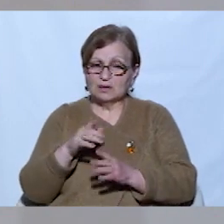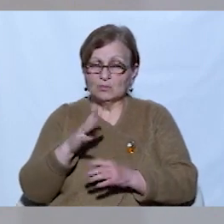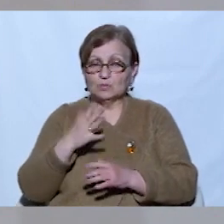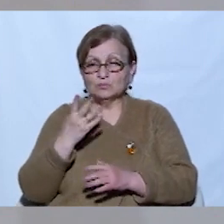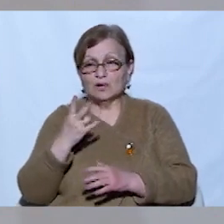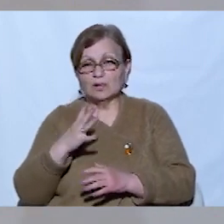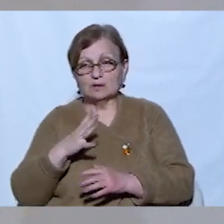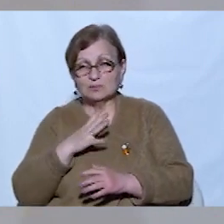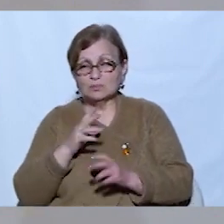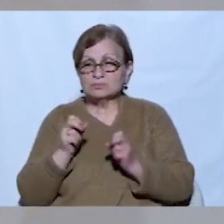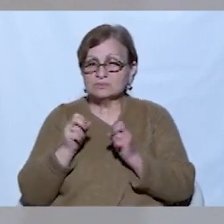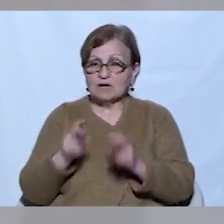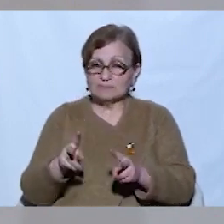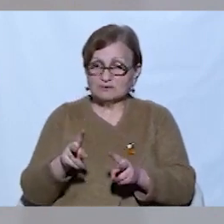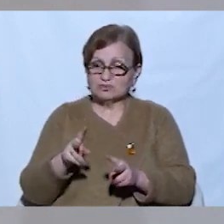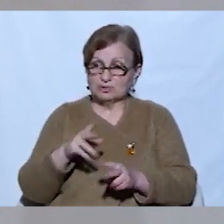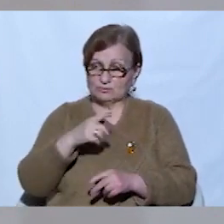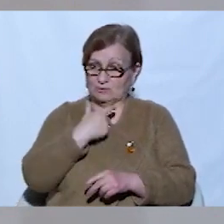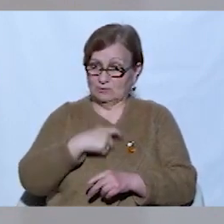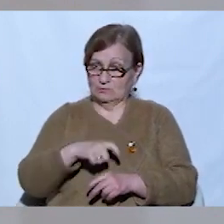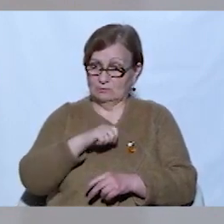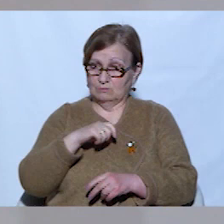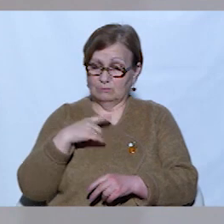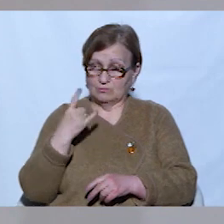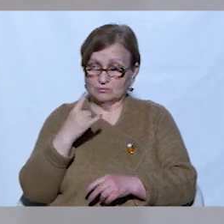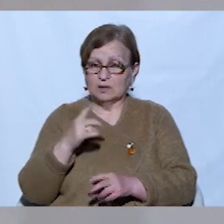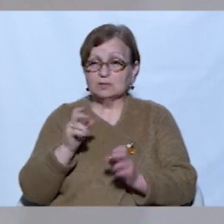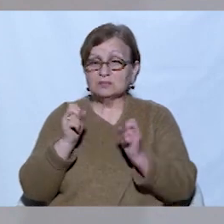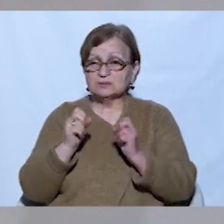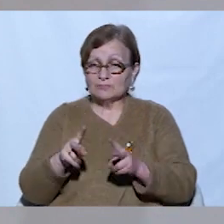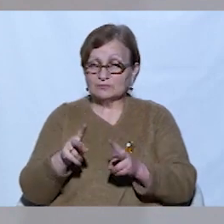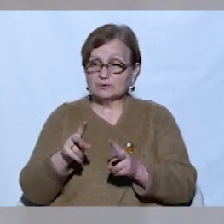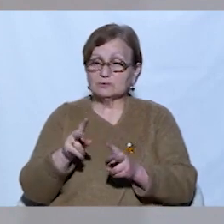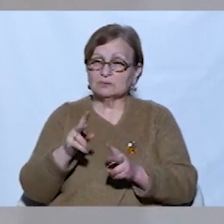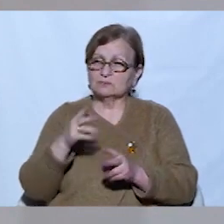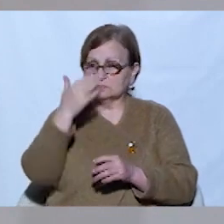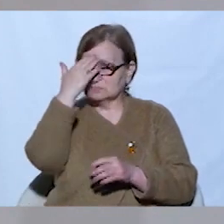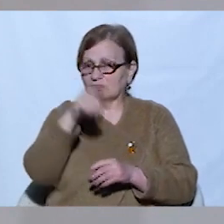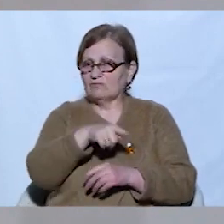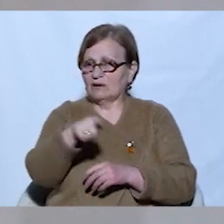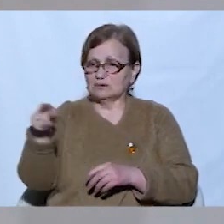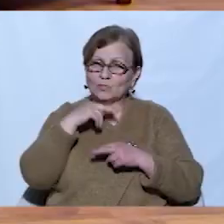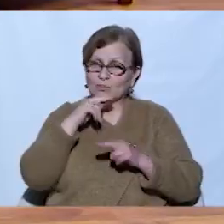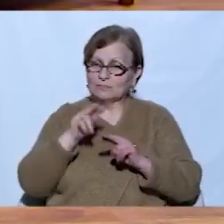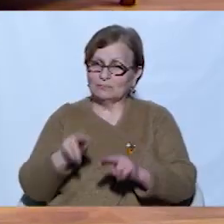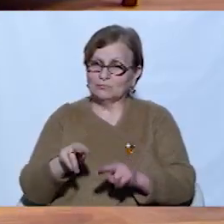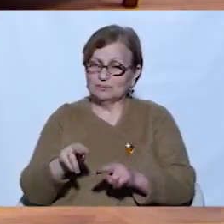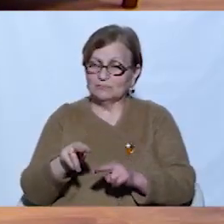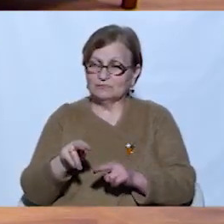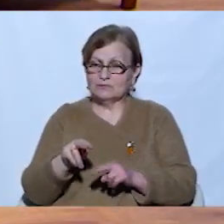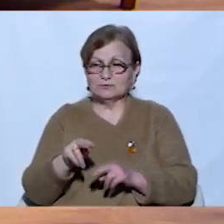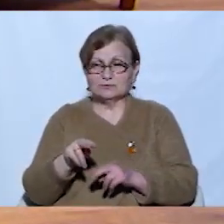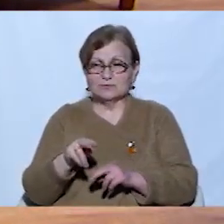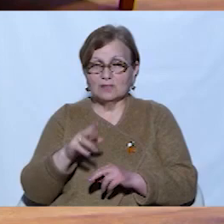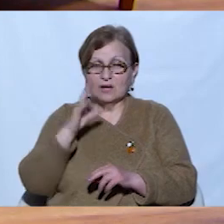უნდა იყოს საფრთხის შემცველი ბავშვისთვის და ეს ქცევა უნდა იყოს საფრთხის შემცველი სხვა გარშემოყოფი ადამიანებისათვის. წღან